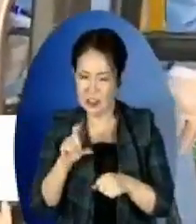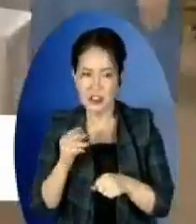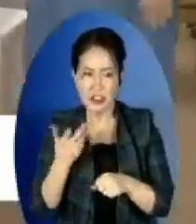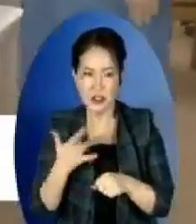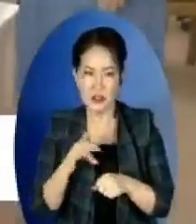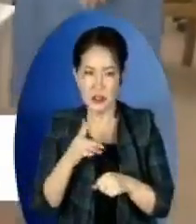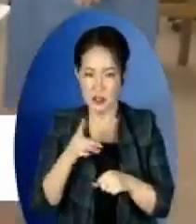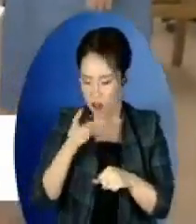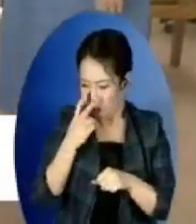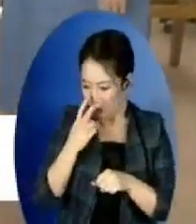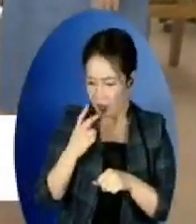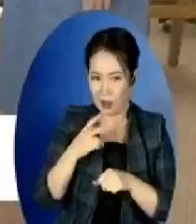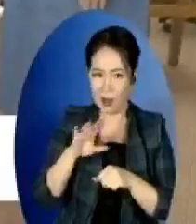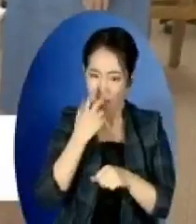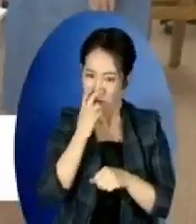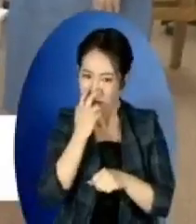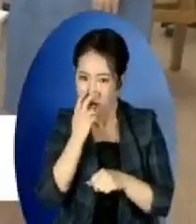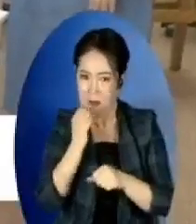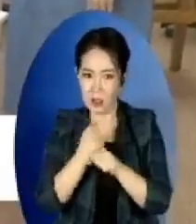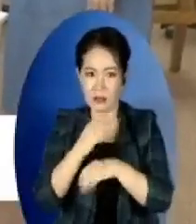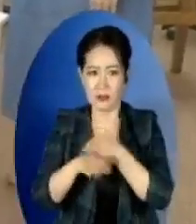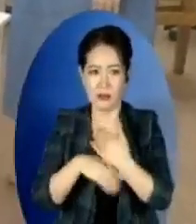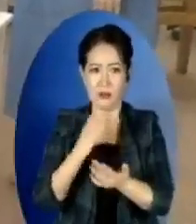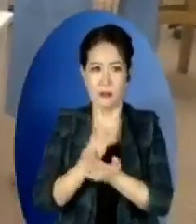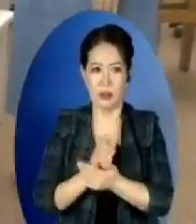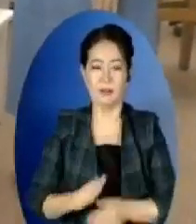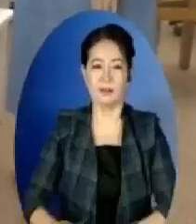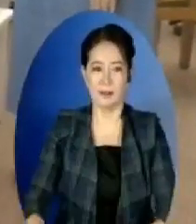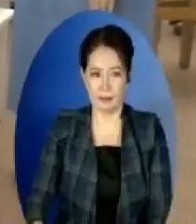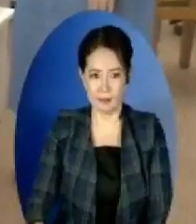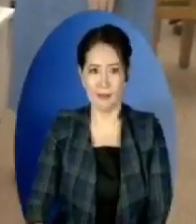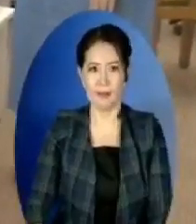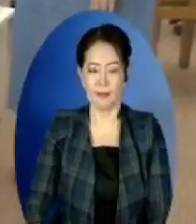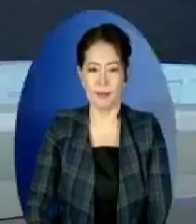хийж шаардлагатай бүх шинжилгээг авч ажиллаж байна.